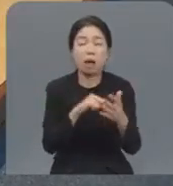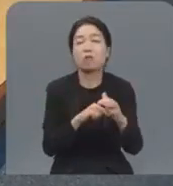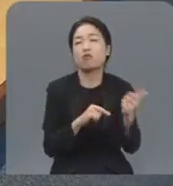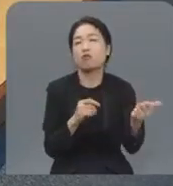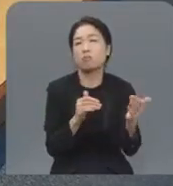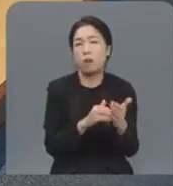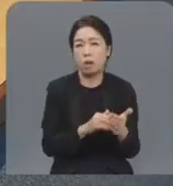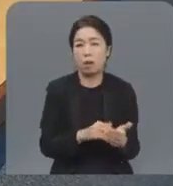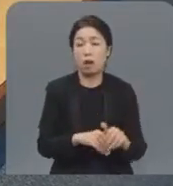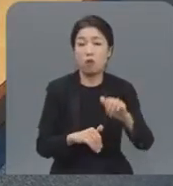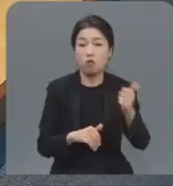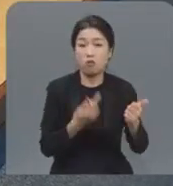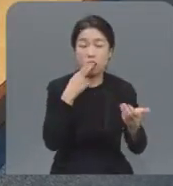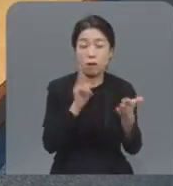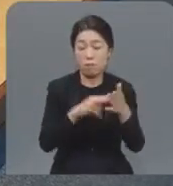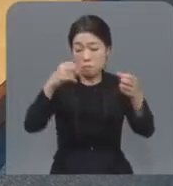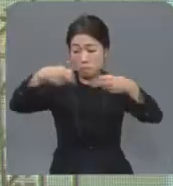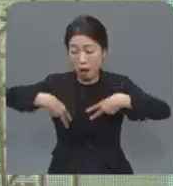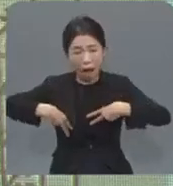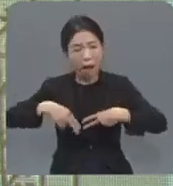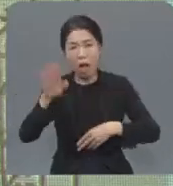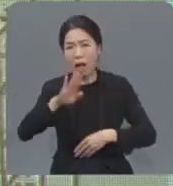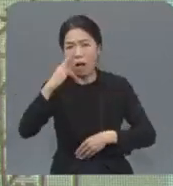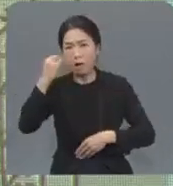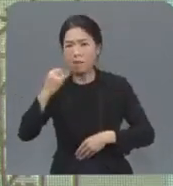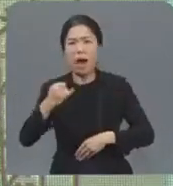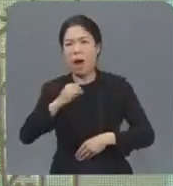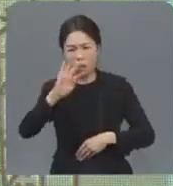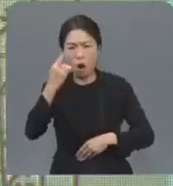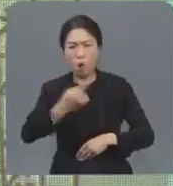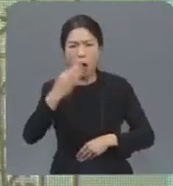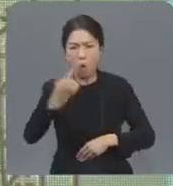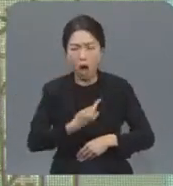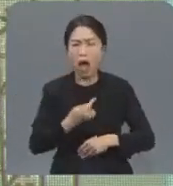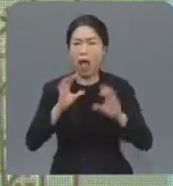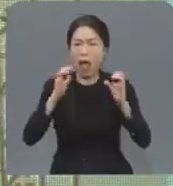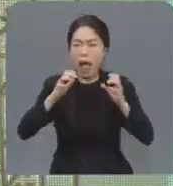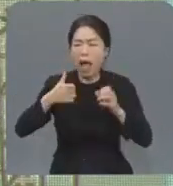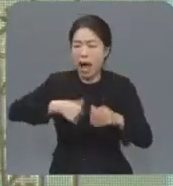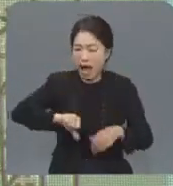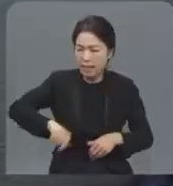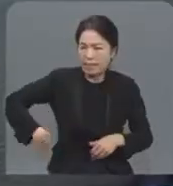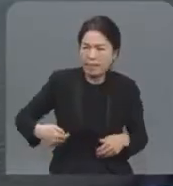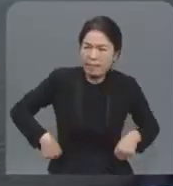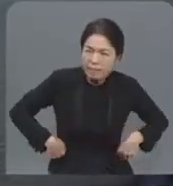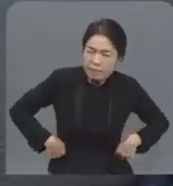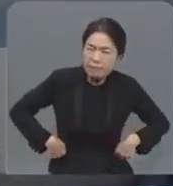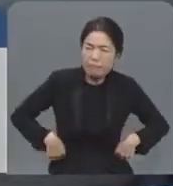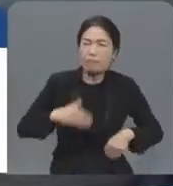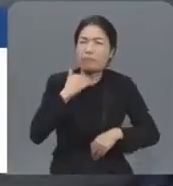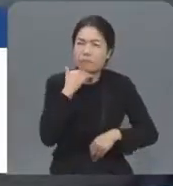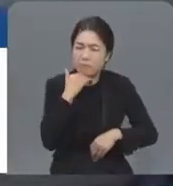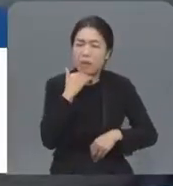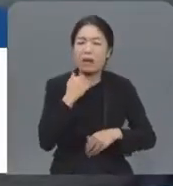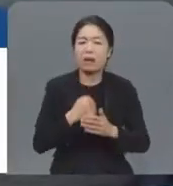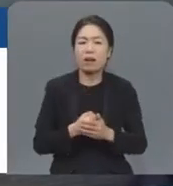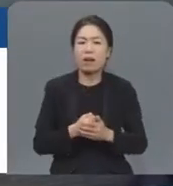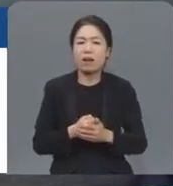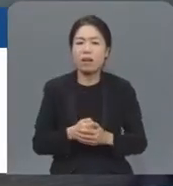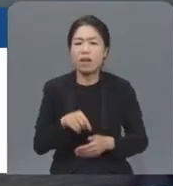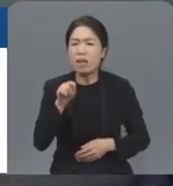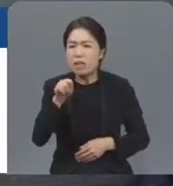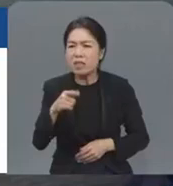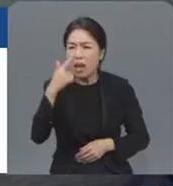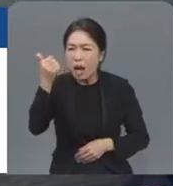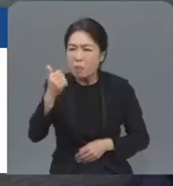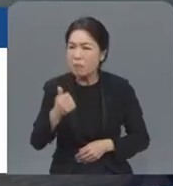사망 통지서를 받아들고 남편이 돌아올 거라며 어을고 없이 기렸습니다 가는 기 사람이 아니다